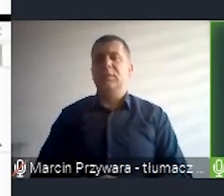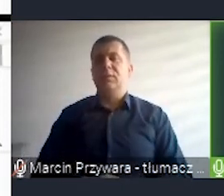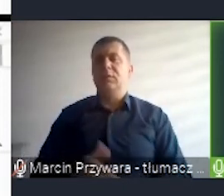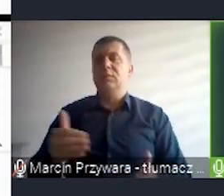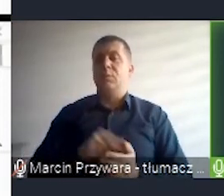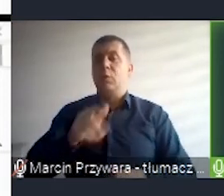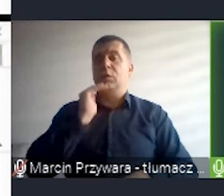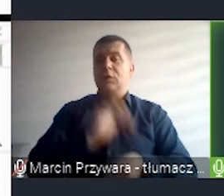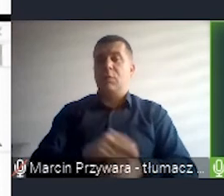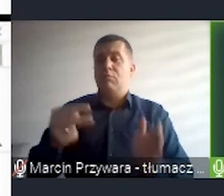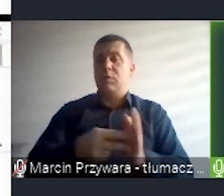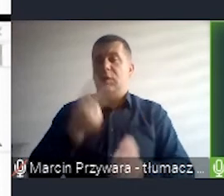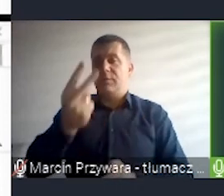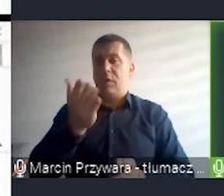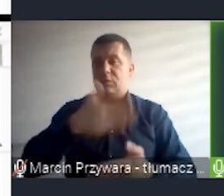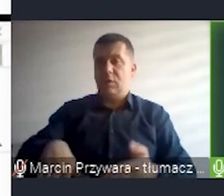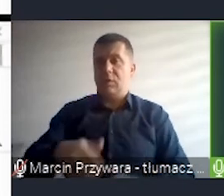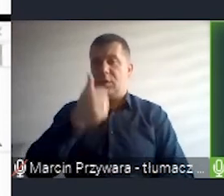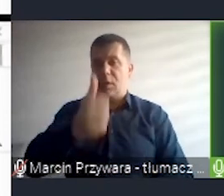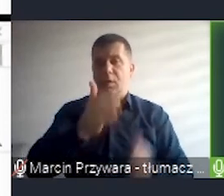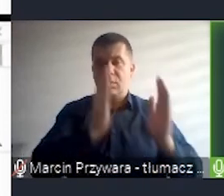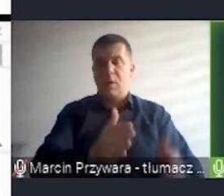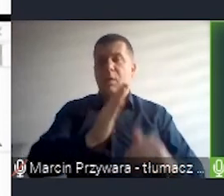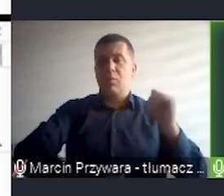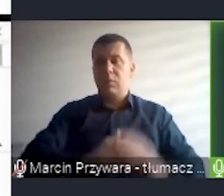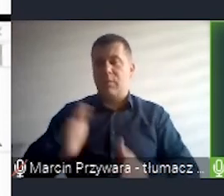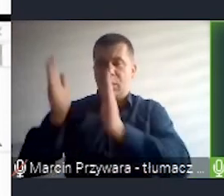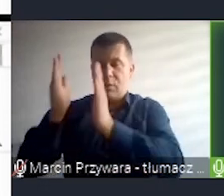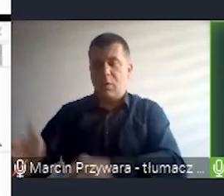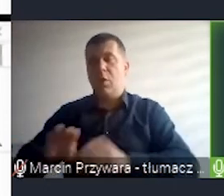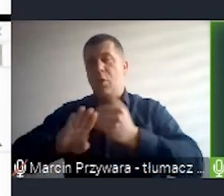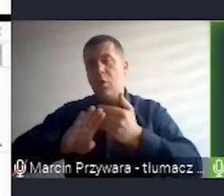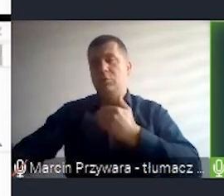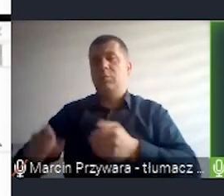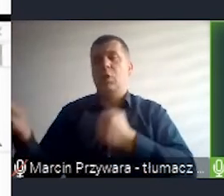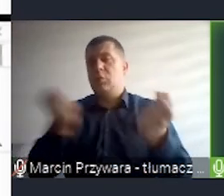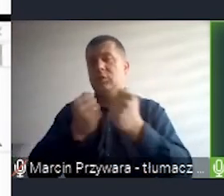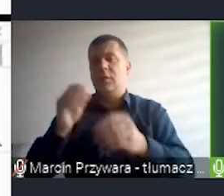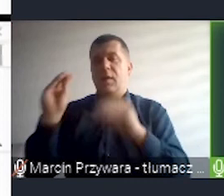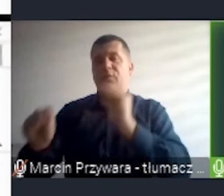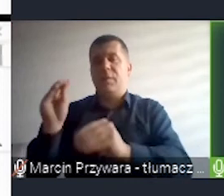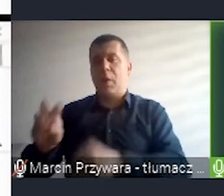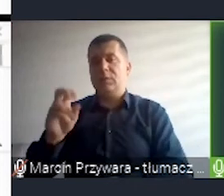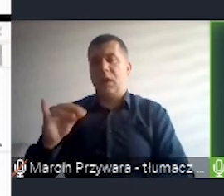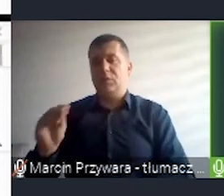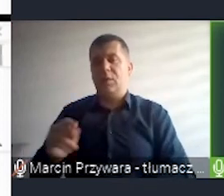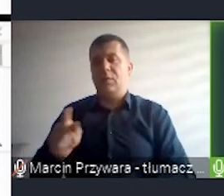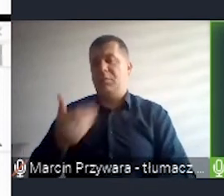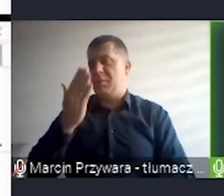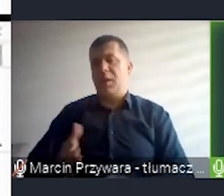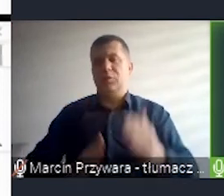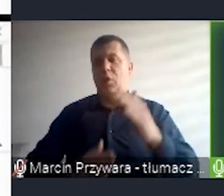to zamówienie podzielić na dwie części. Jedną budowlankę i drugą dostawę wyposażenia i wtedy nie byłoby